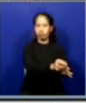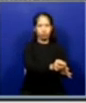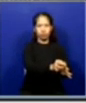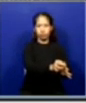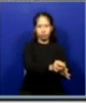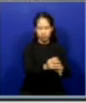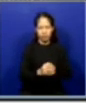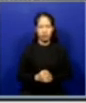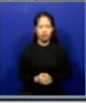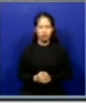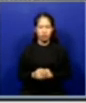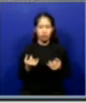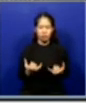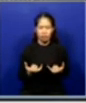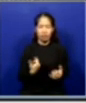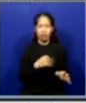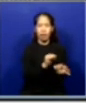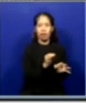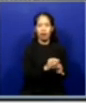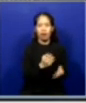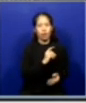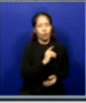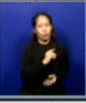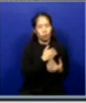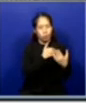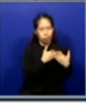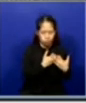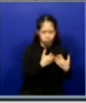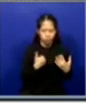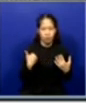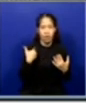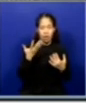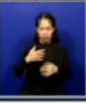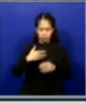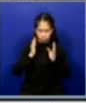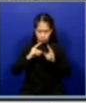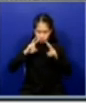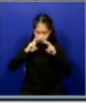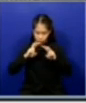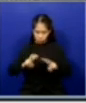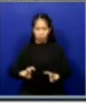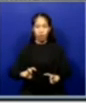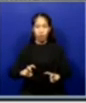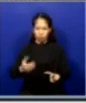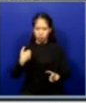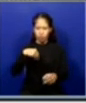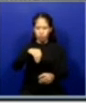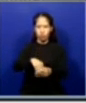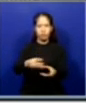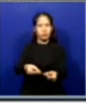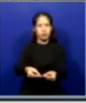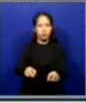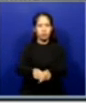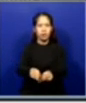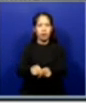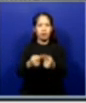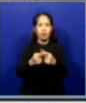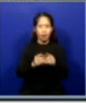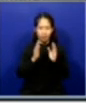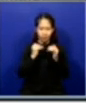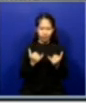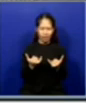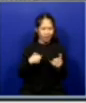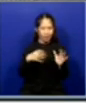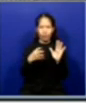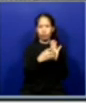ซึ่งงานล้นมือและผู้วิเคราะห์สินเชื่อก็อยู่ชนบทด้วยกันแต่ผู้อนุมัติสินเชื่ออยู่ในห้องแอร์ในกรุงเทพ